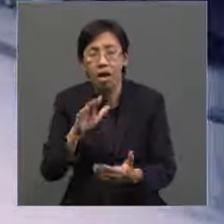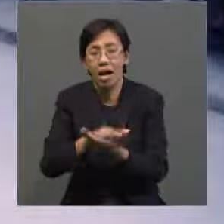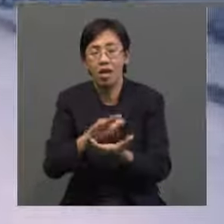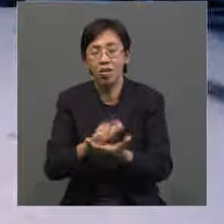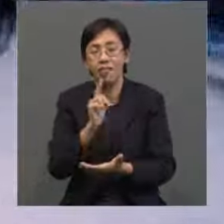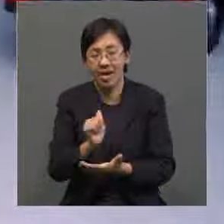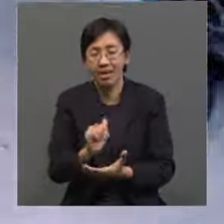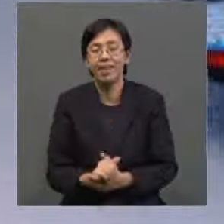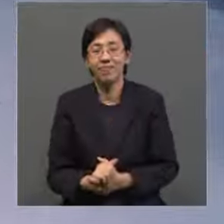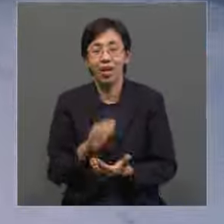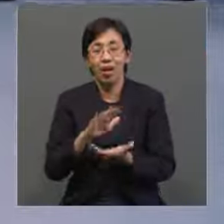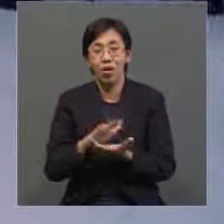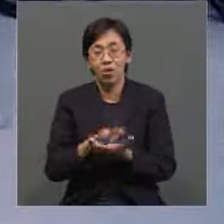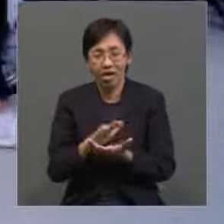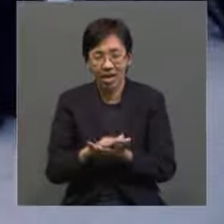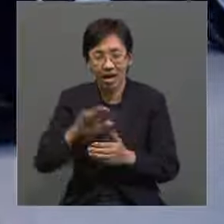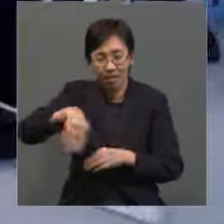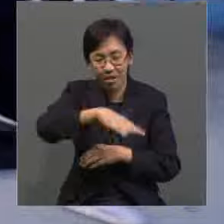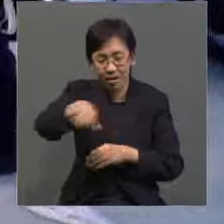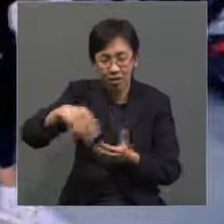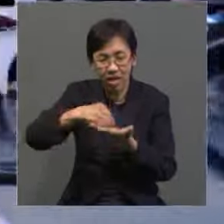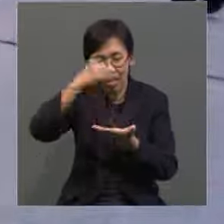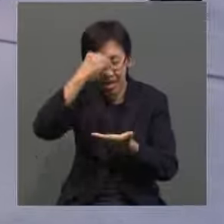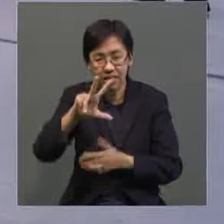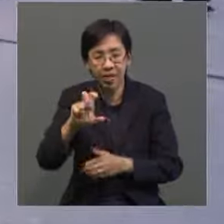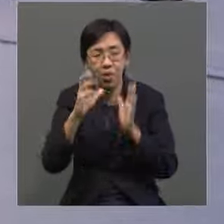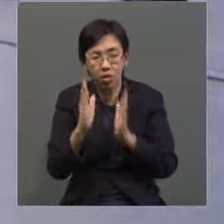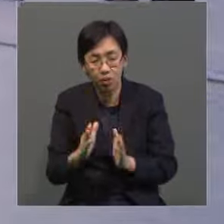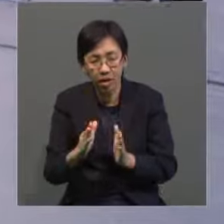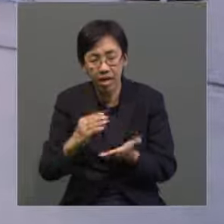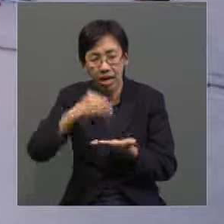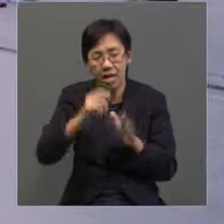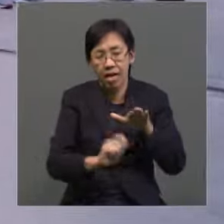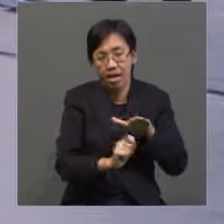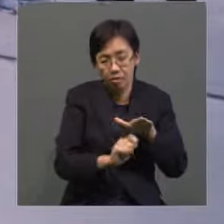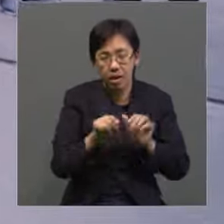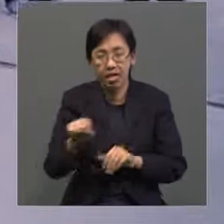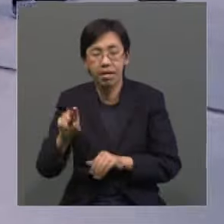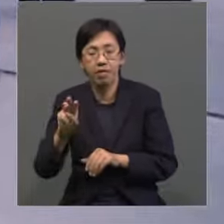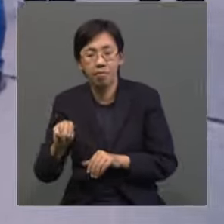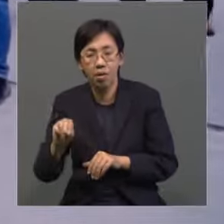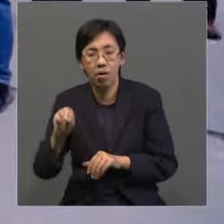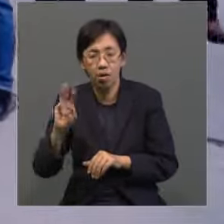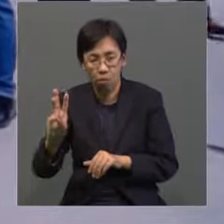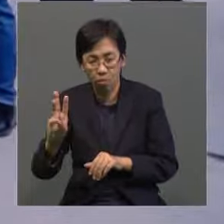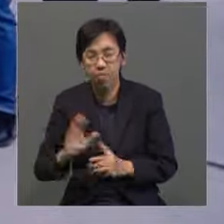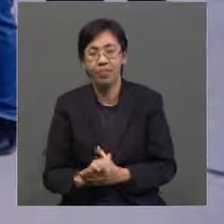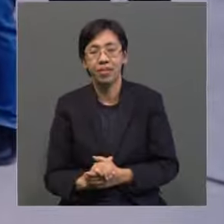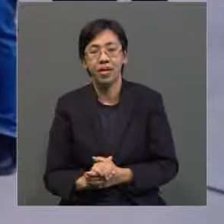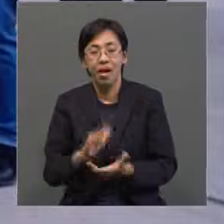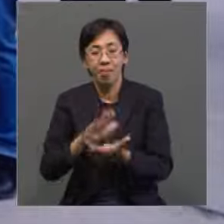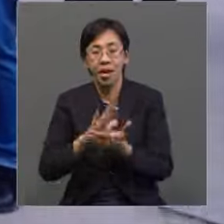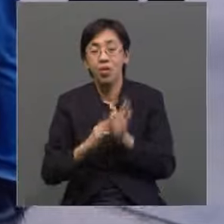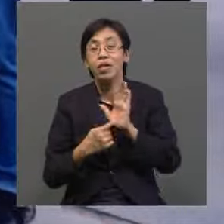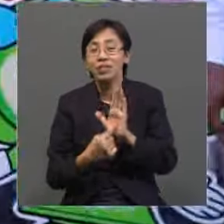อันมูวาฮิดีนซึ่งมีนักเรียนกว่า300คนตั้งแต่ชั้นอนุบาลถึงมัธยมศึกษาปีที่6เป็นโรงเรียนน